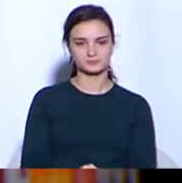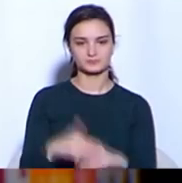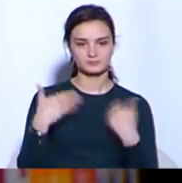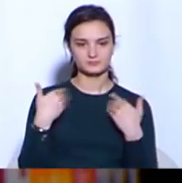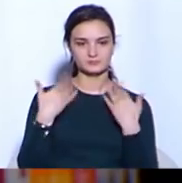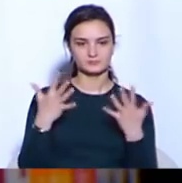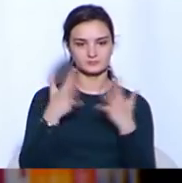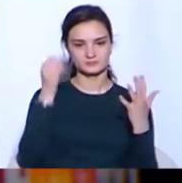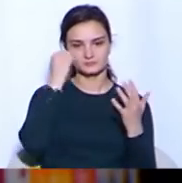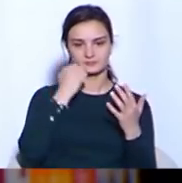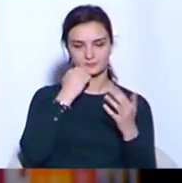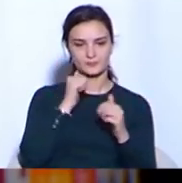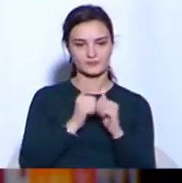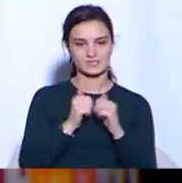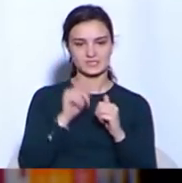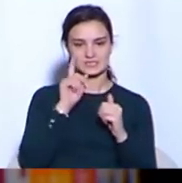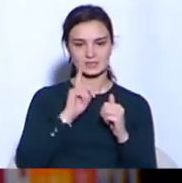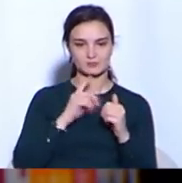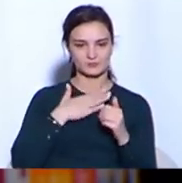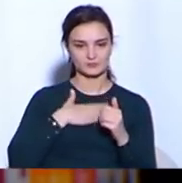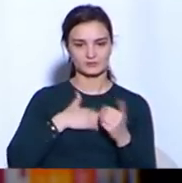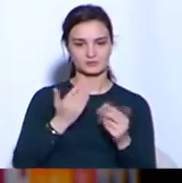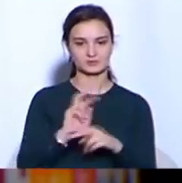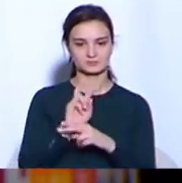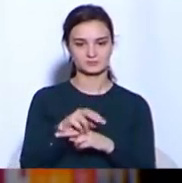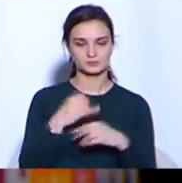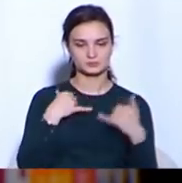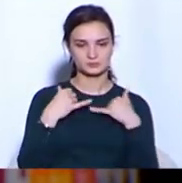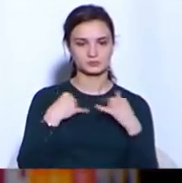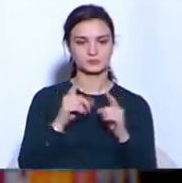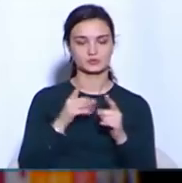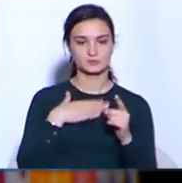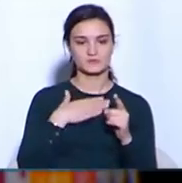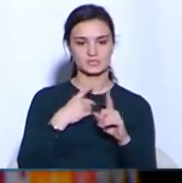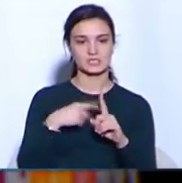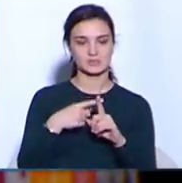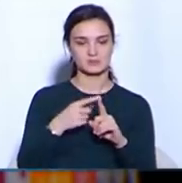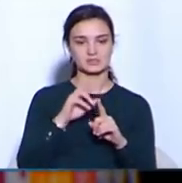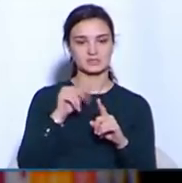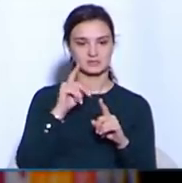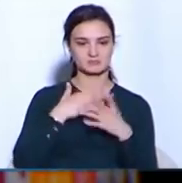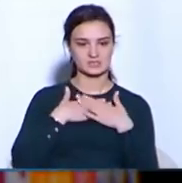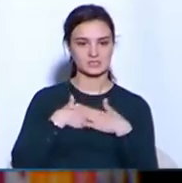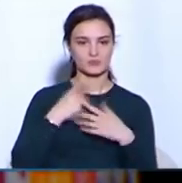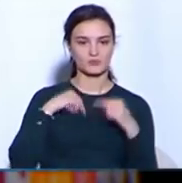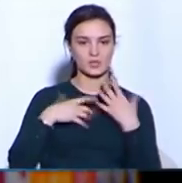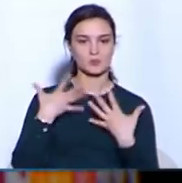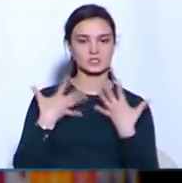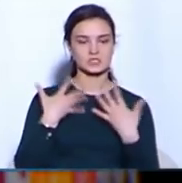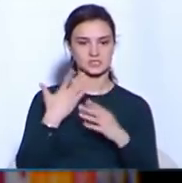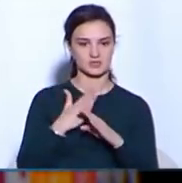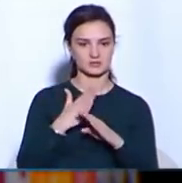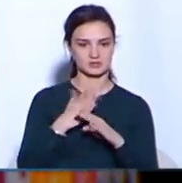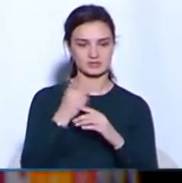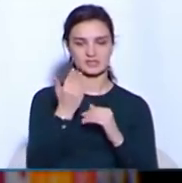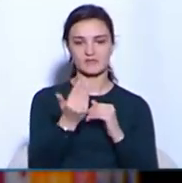მადლობა მოწვევისთვის. ყოველთვის ძალიან სასიამოვნოა თქვენთან სტუმრობა და ჩემთვისაც ძალიან ისეთი დადებითი და სასიამოვნო ემოციური